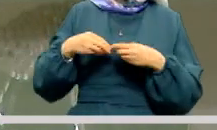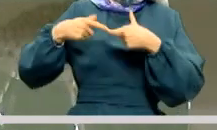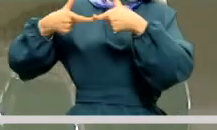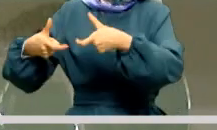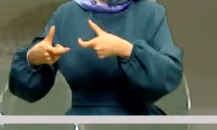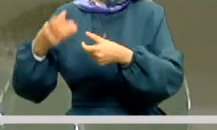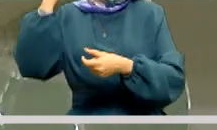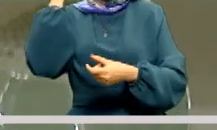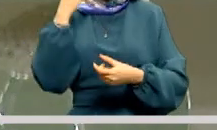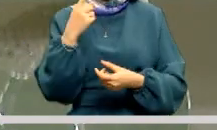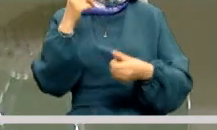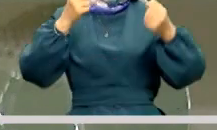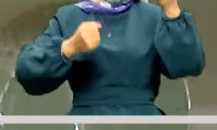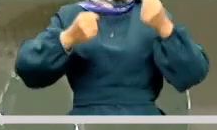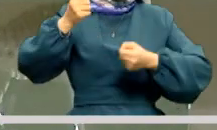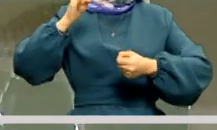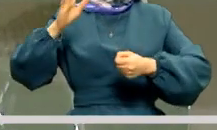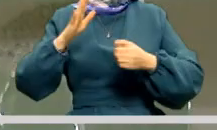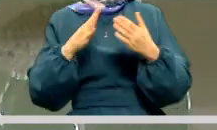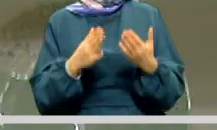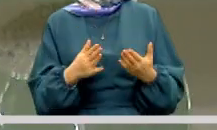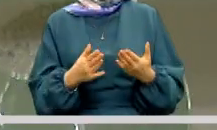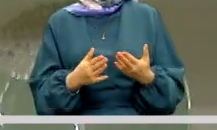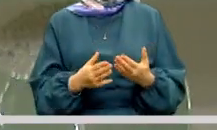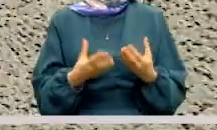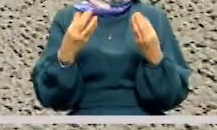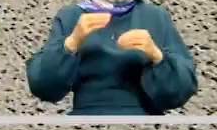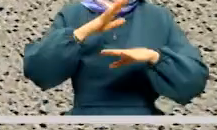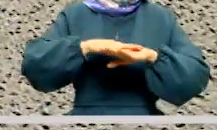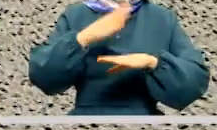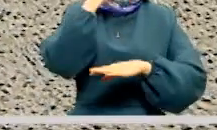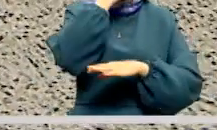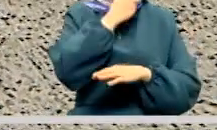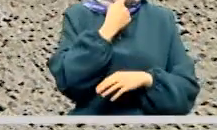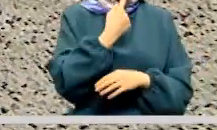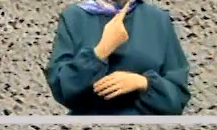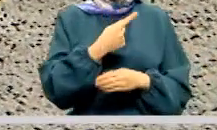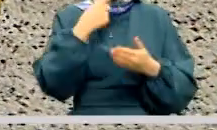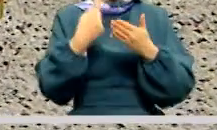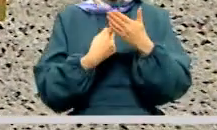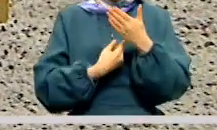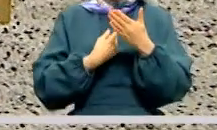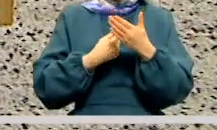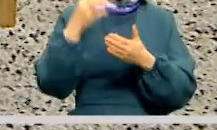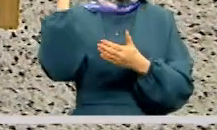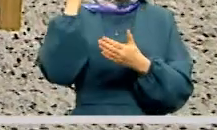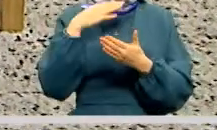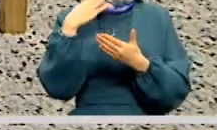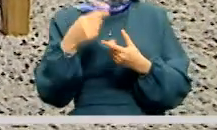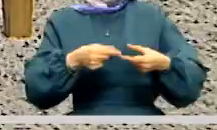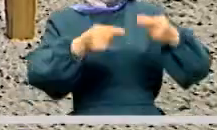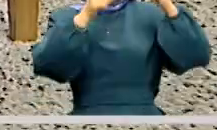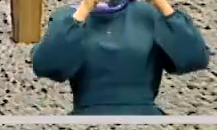mesela Bazen araçla giderken Hocam niye daha çok yaptığım şeyden utandığımı da söyleyeyim mesela kur'an-ı Kerim dinliyorum ya da hadis-i Şerifler